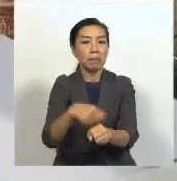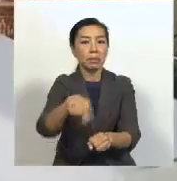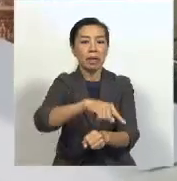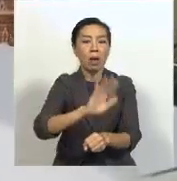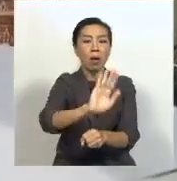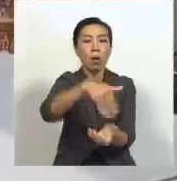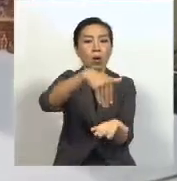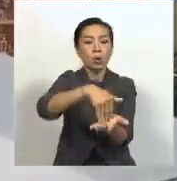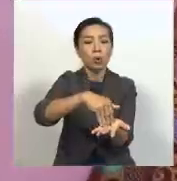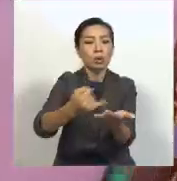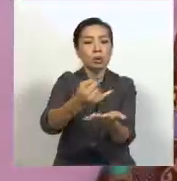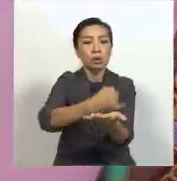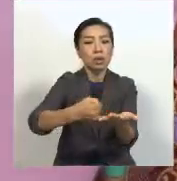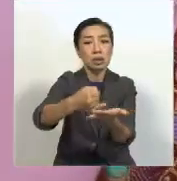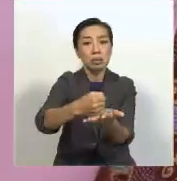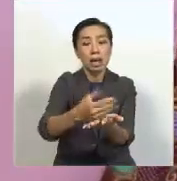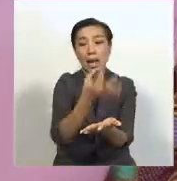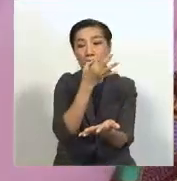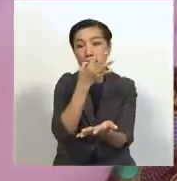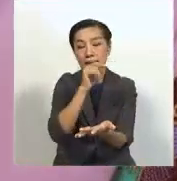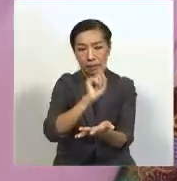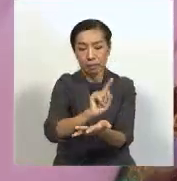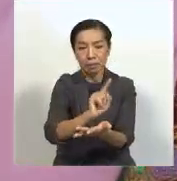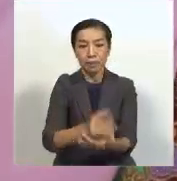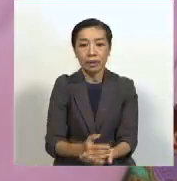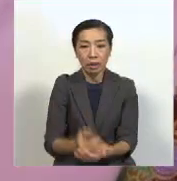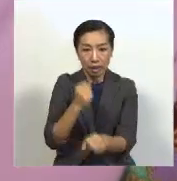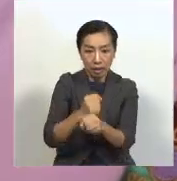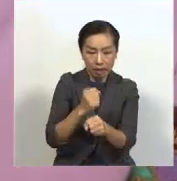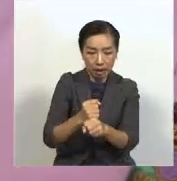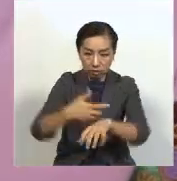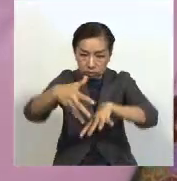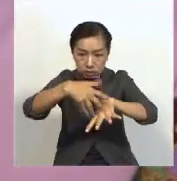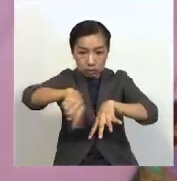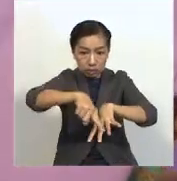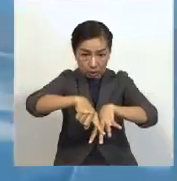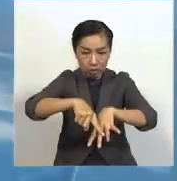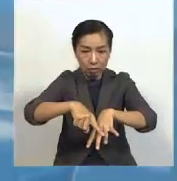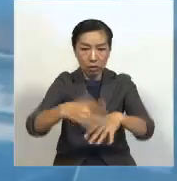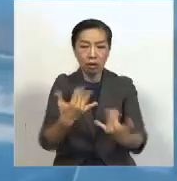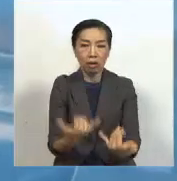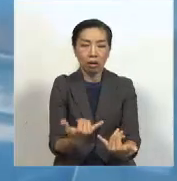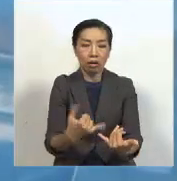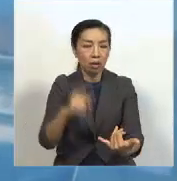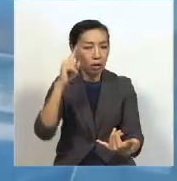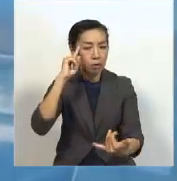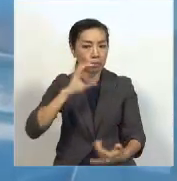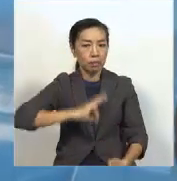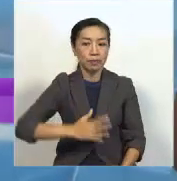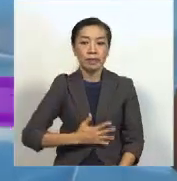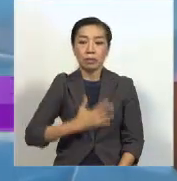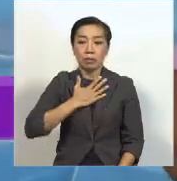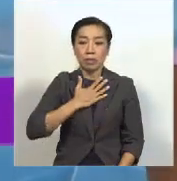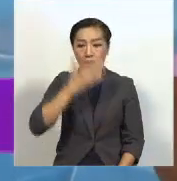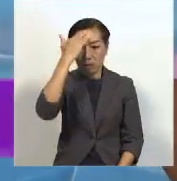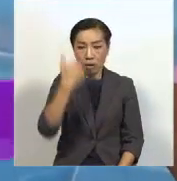ดศูนย์ศิลปาชีพระหว่างประเทศองค์การมหาชนผู้ผลิตกระเป๋าของที่ระลึกในครั้งนี้บอกว่าภูมิใจที่